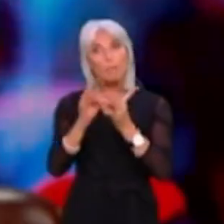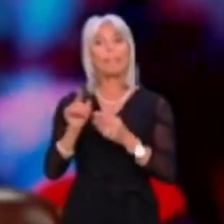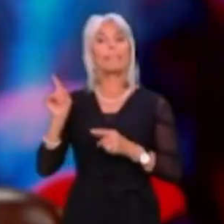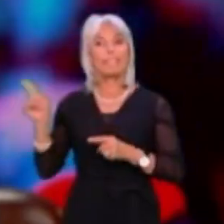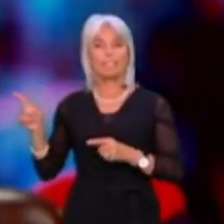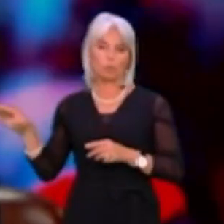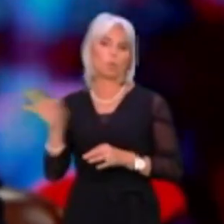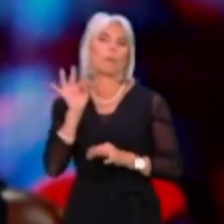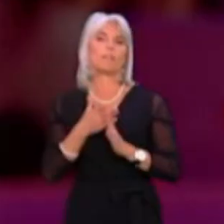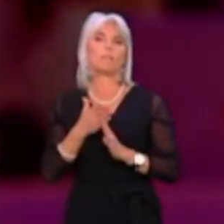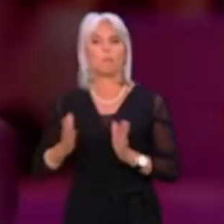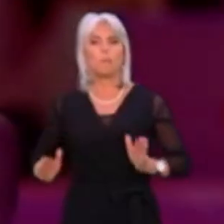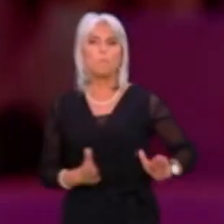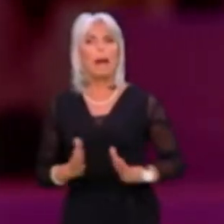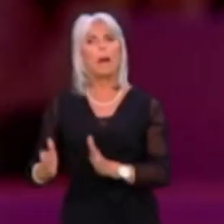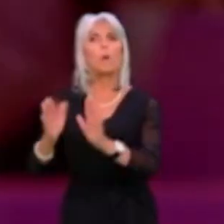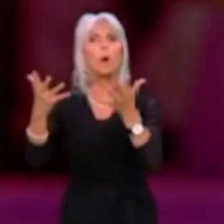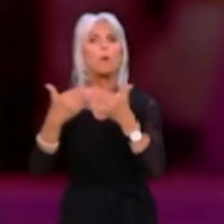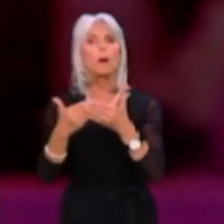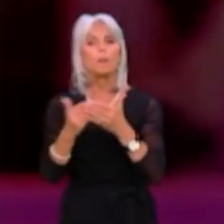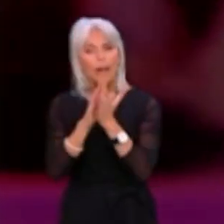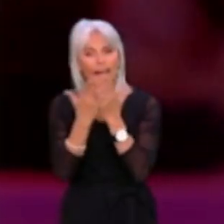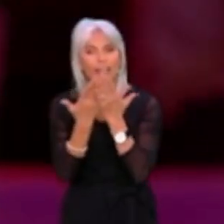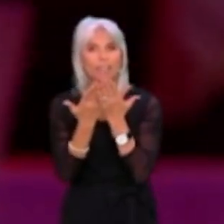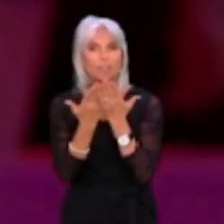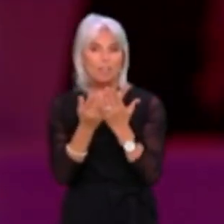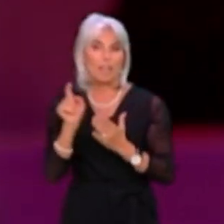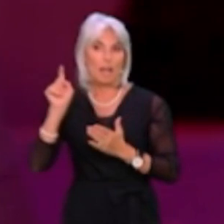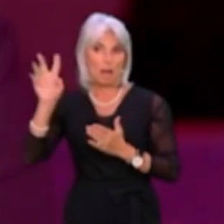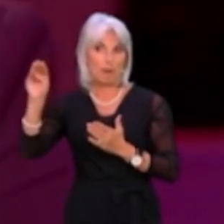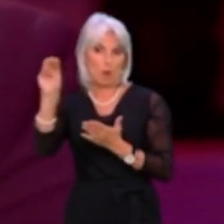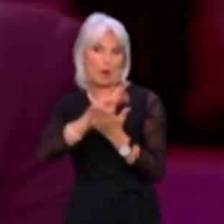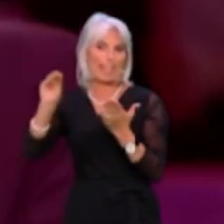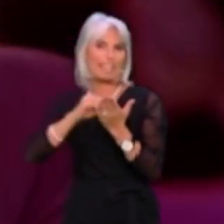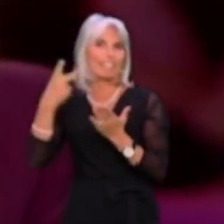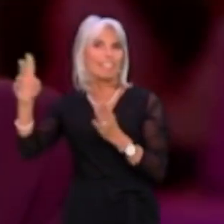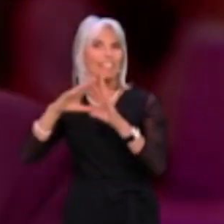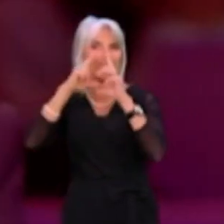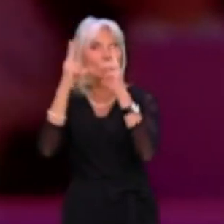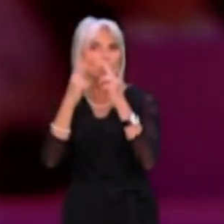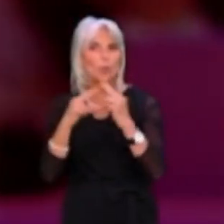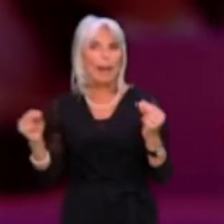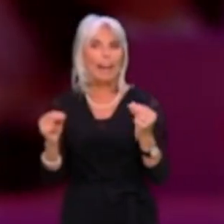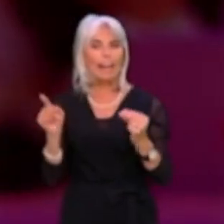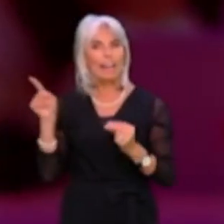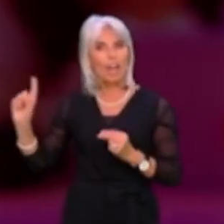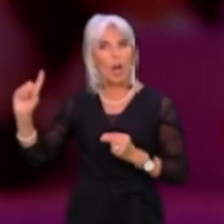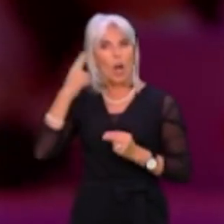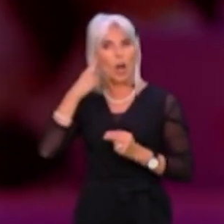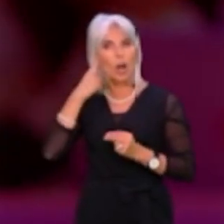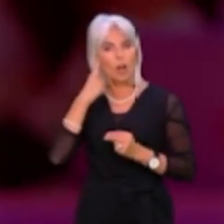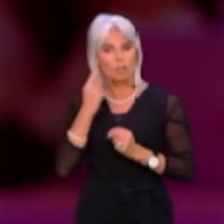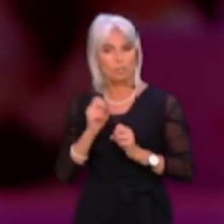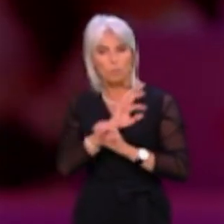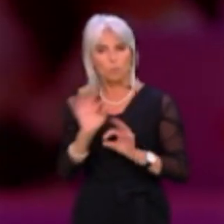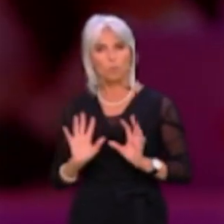ce choix. Ton parcours, il est raconté dans un livre qu'a écrit ta maman. Voilà, Delphine, Entendre, c'est toute ma vie,